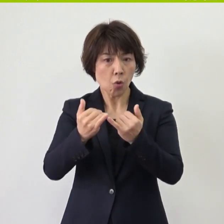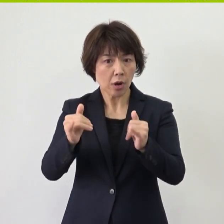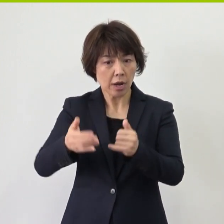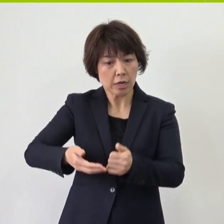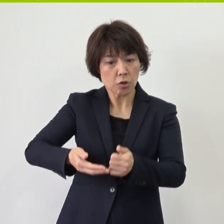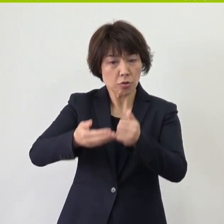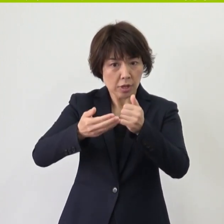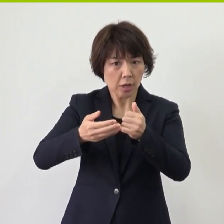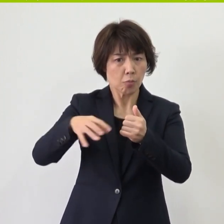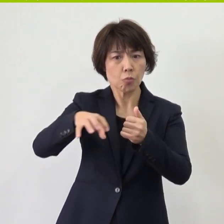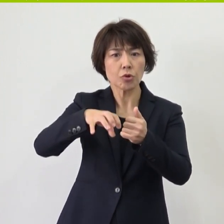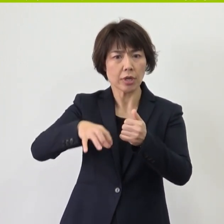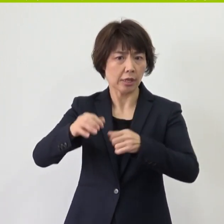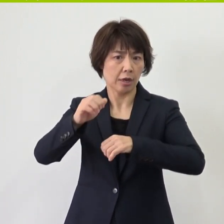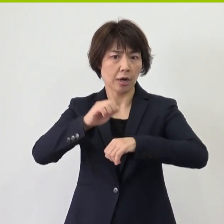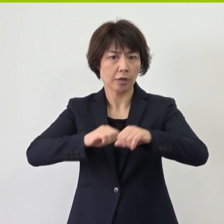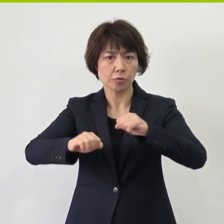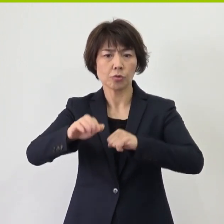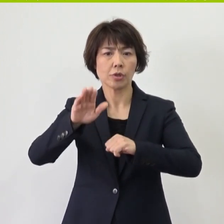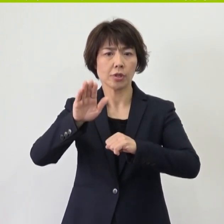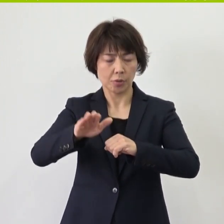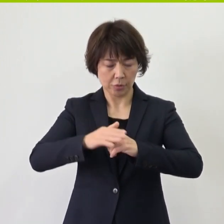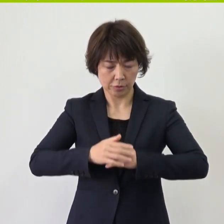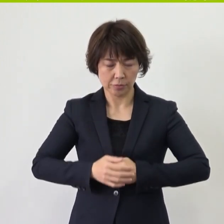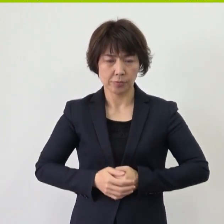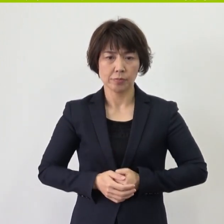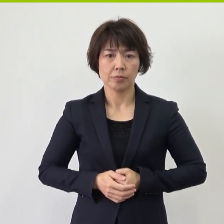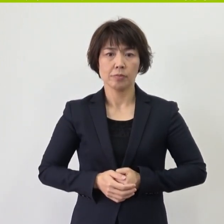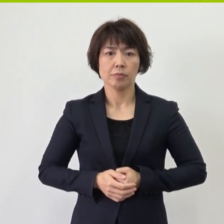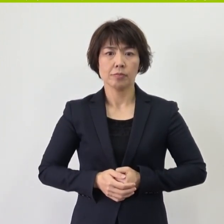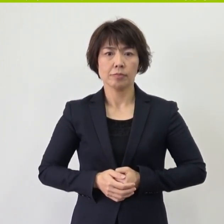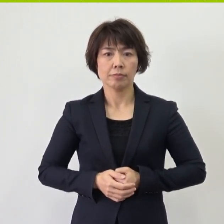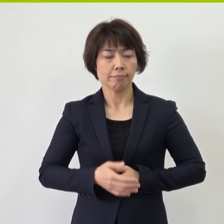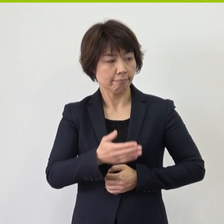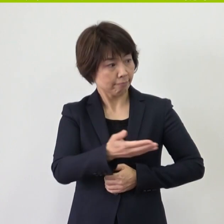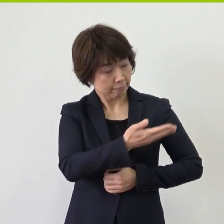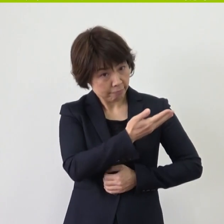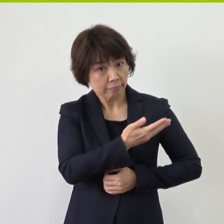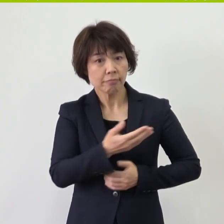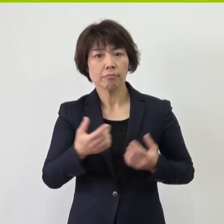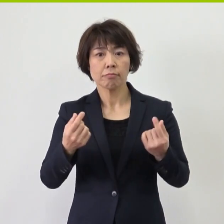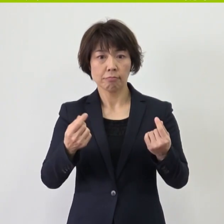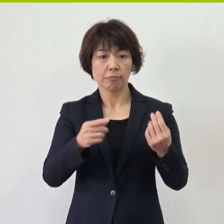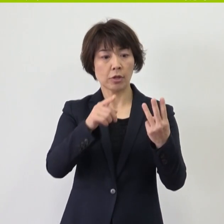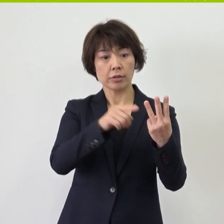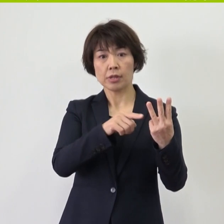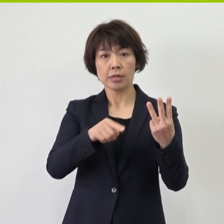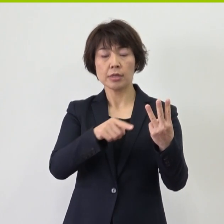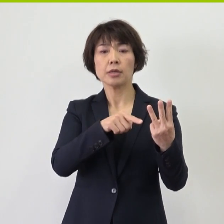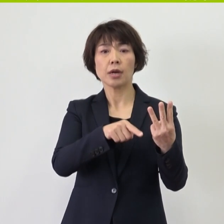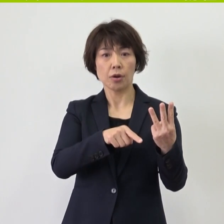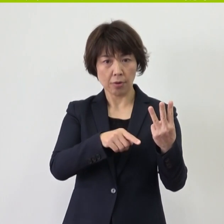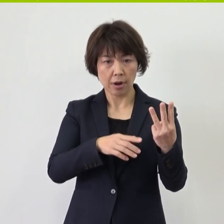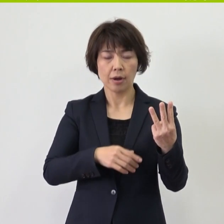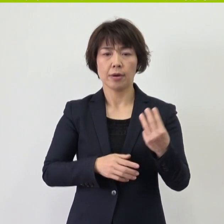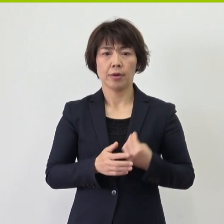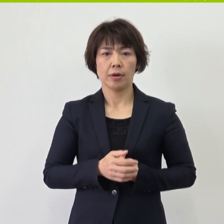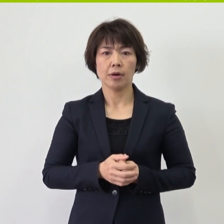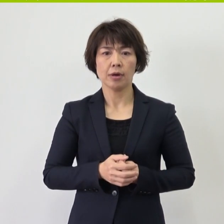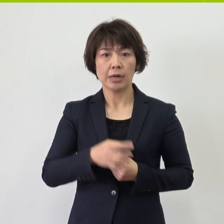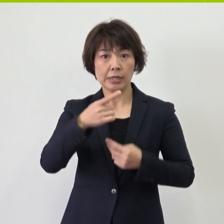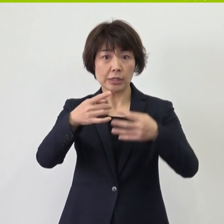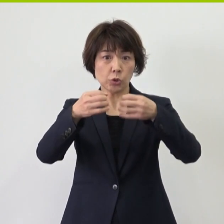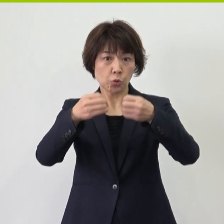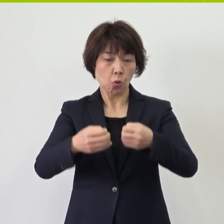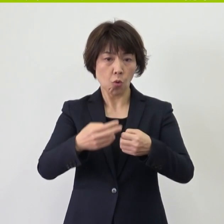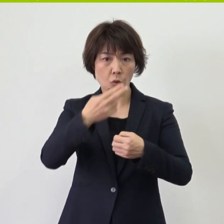で活躍されております。前にありますように各アドバイザーからは